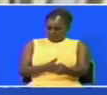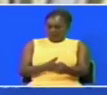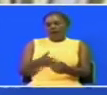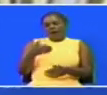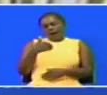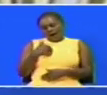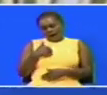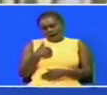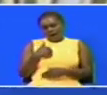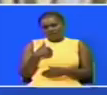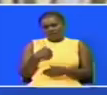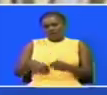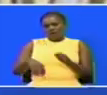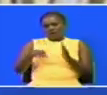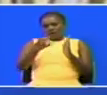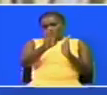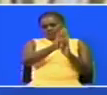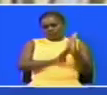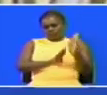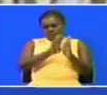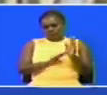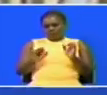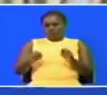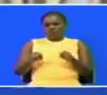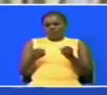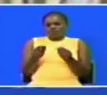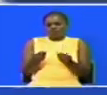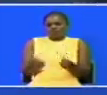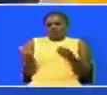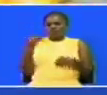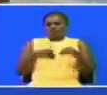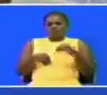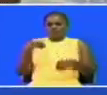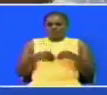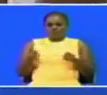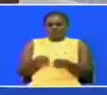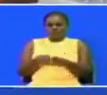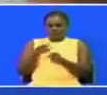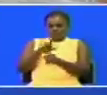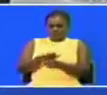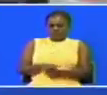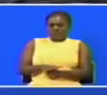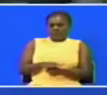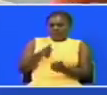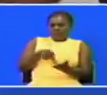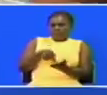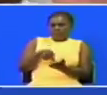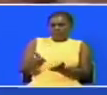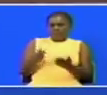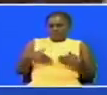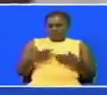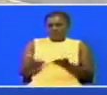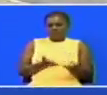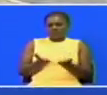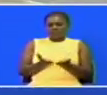na bonge la mswada anaosema ndio dawa ya kuangamiza ufisadi na unyanyasaji katika malipo kwa wanaotoa huduma